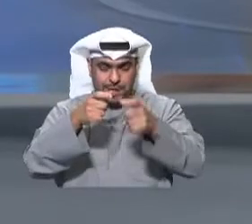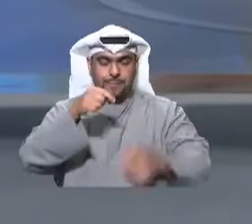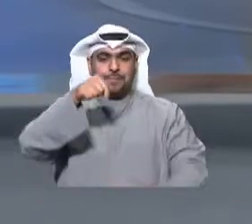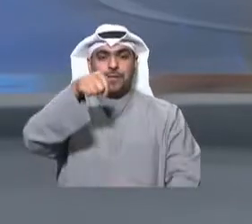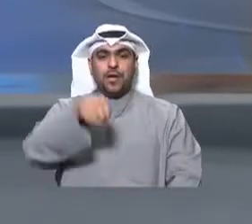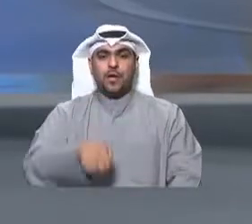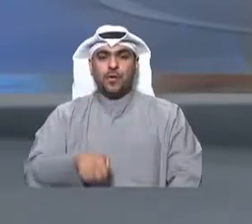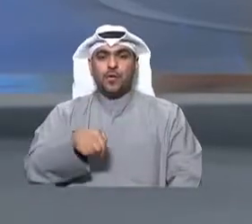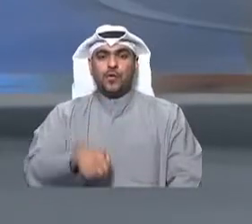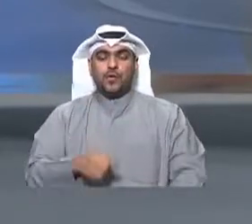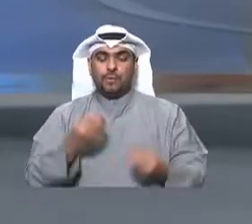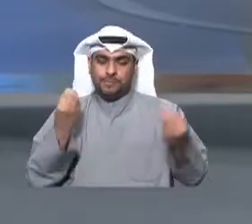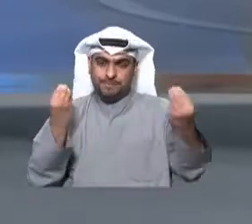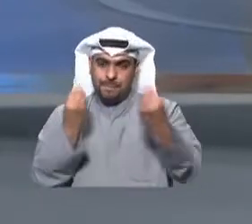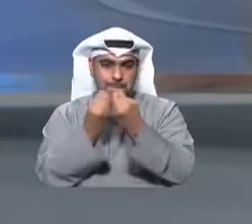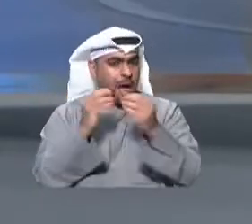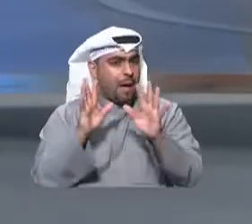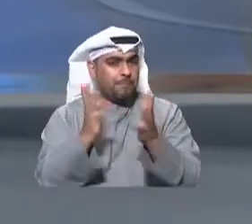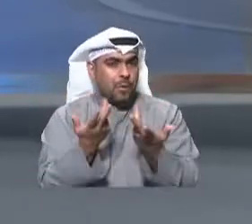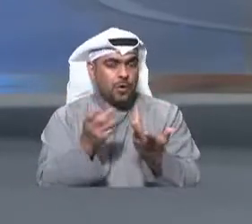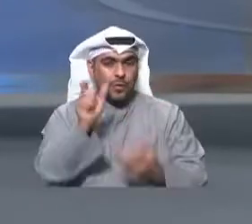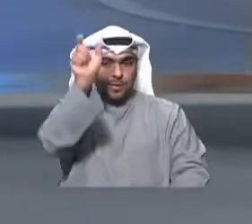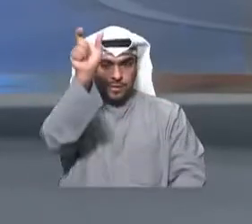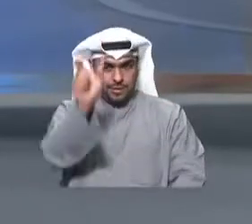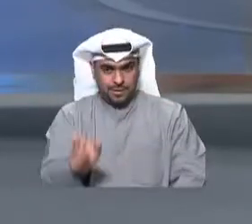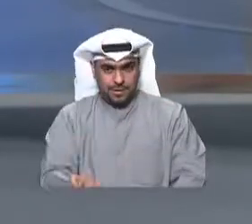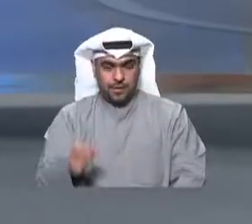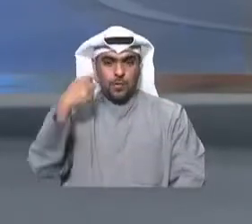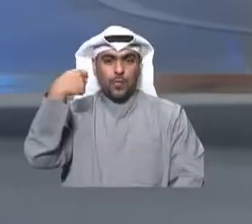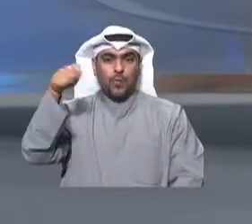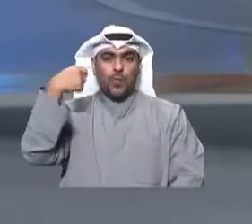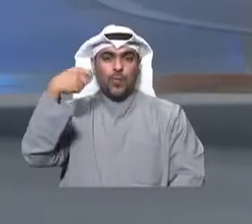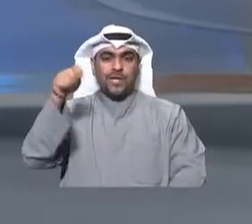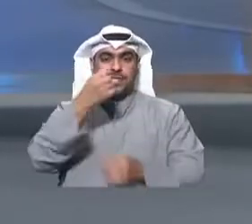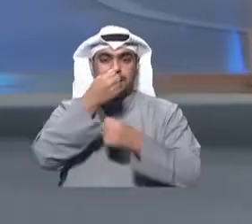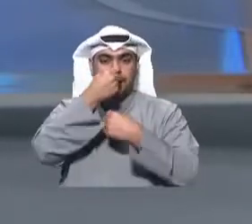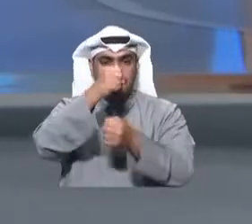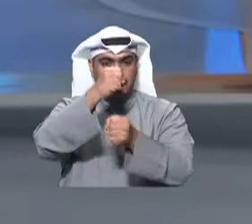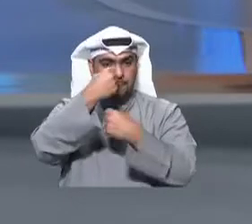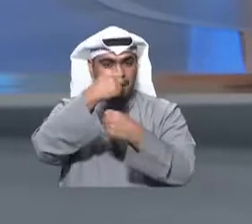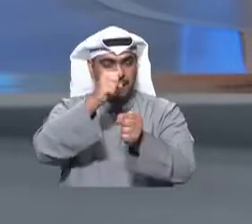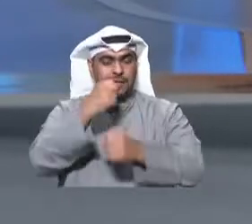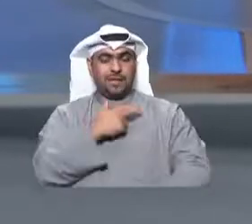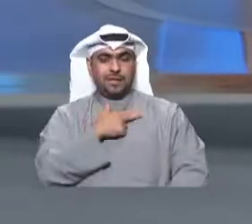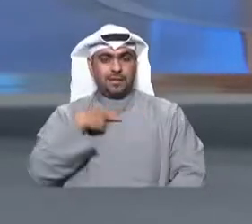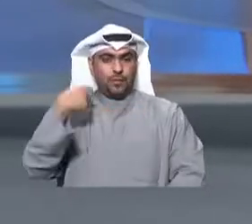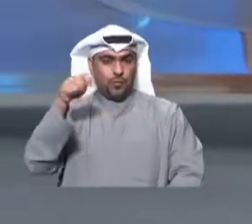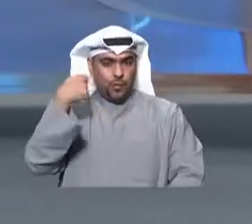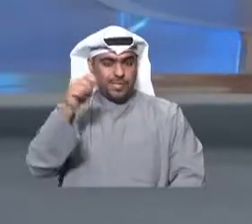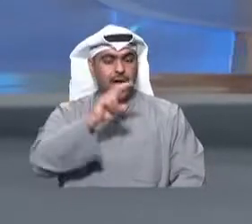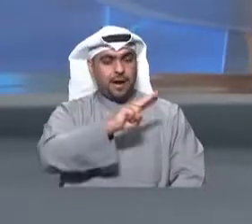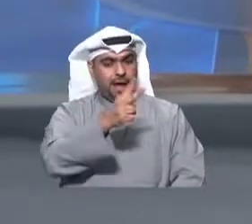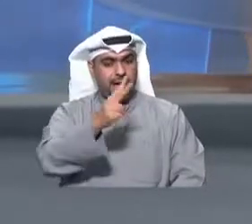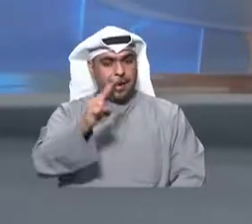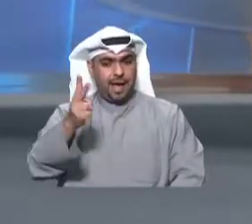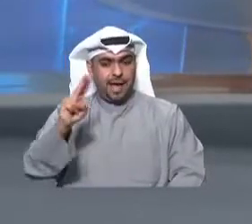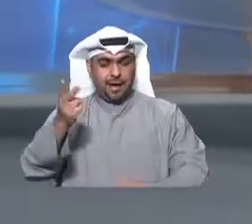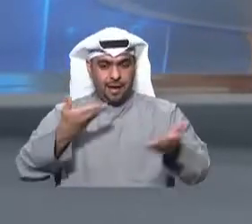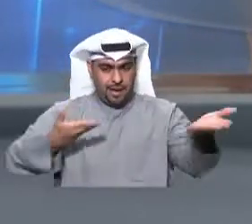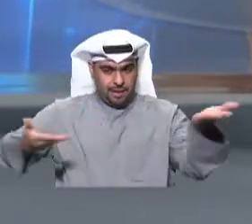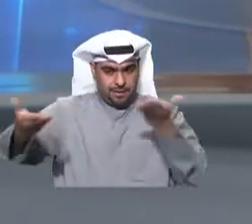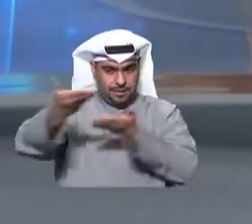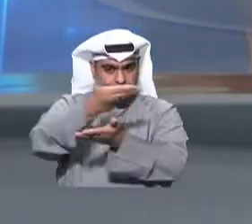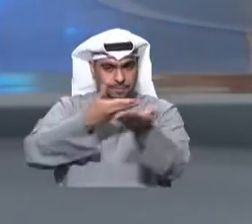المنفوحي، وبحضور عدد من ممثلين الجهات المعنية بذات الشأن. نعم، اللجنة ناقشت عددا من